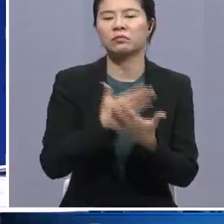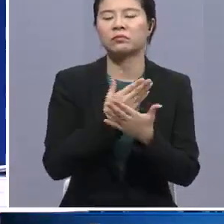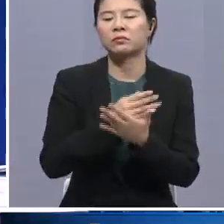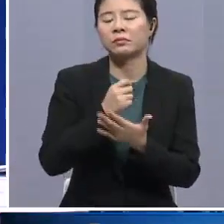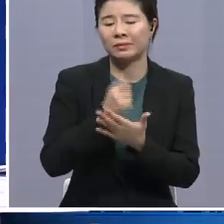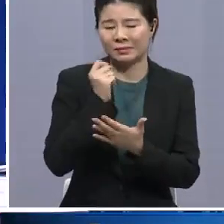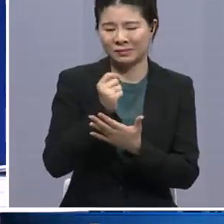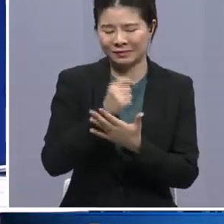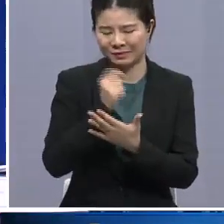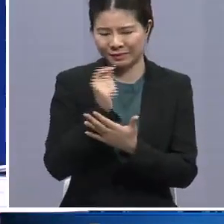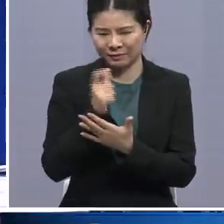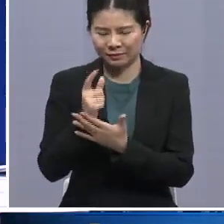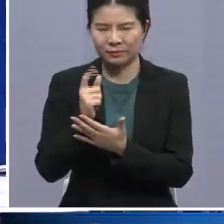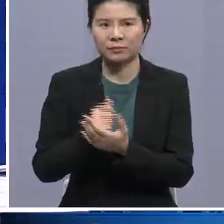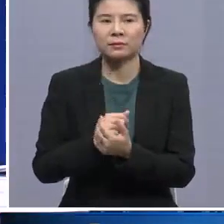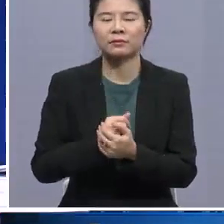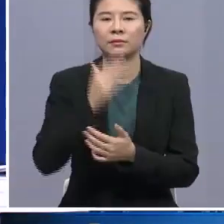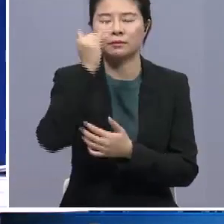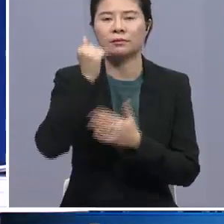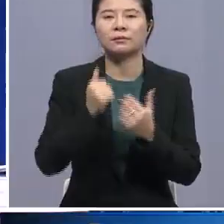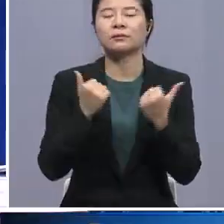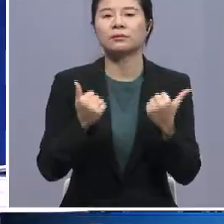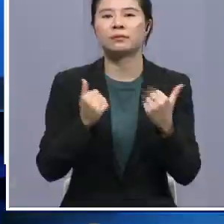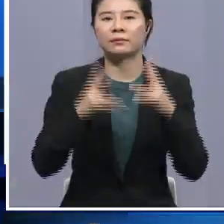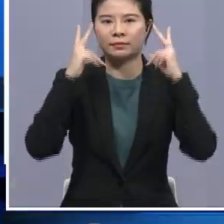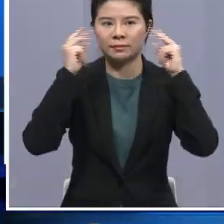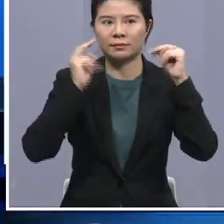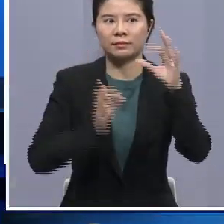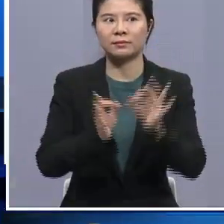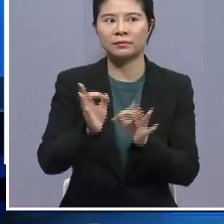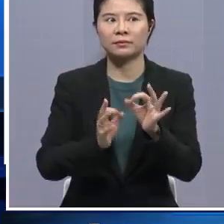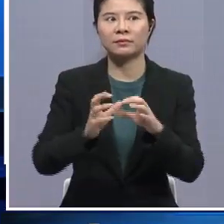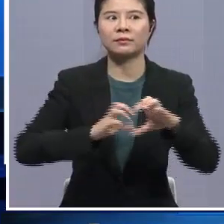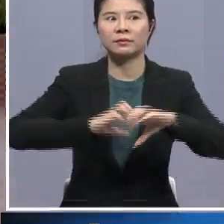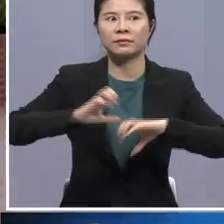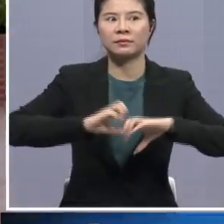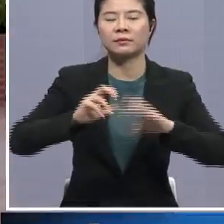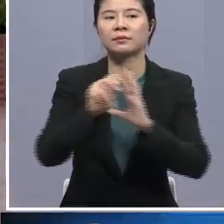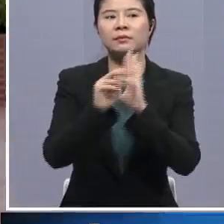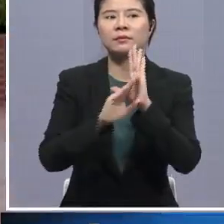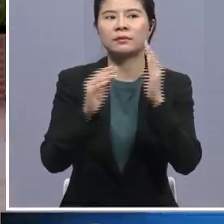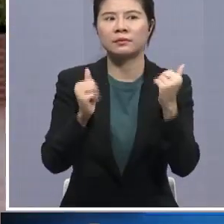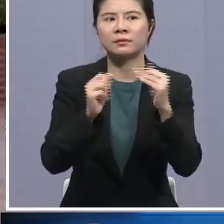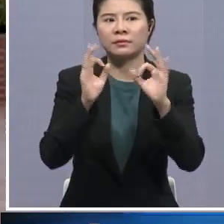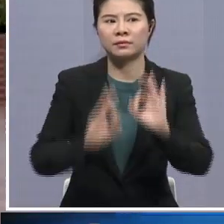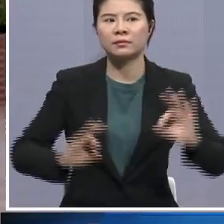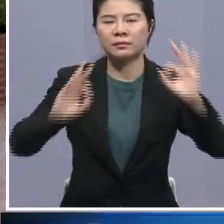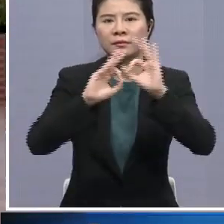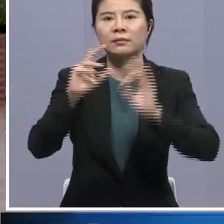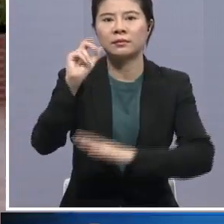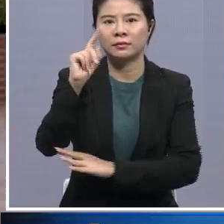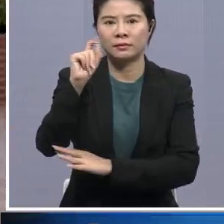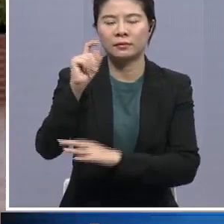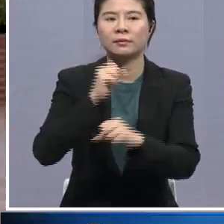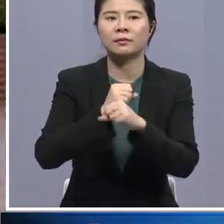ซึ่งนายกก็เน้นย้ำชี้แจงทางไกลไปเลยนะครับว่าการให้ดำเนินการนโยบายในส่วนนี้ยังไงก็ยังจำเป็นเร่งด่วนนะใน